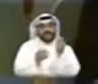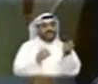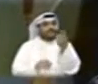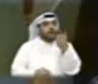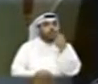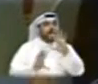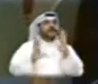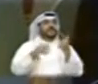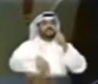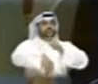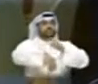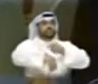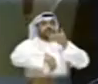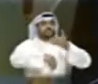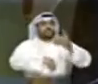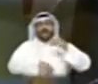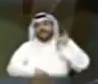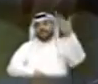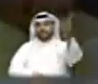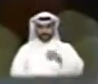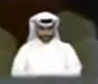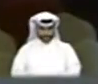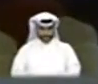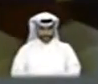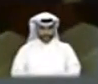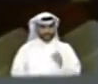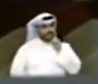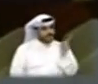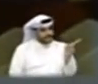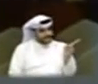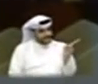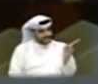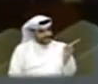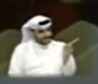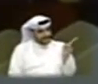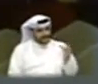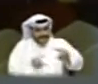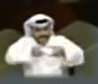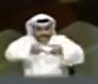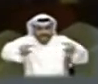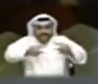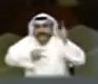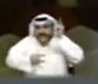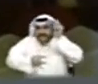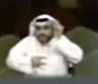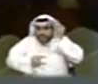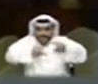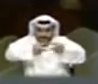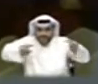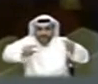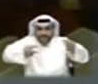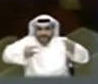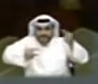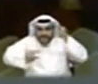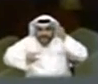تغذوية لفترات طويلة. هذا الجهاز طبعا فقط محتاج انه يعمل